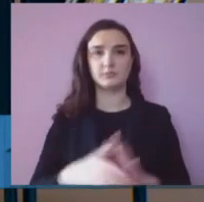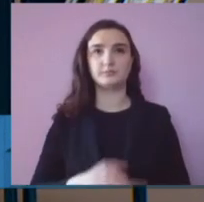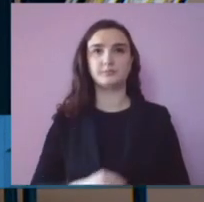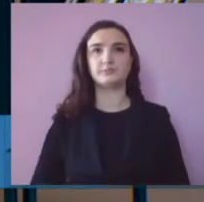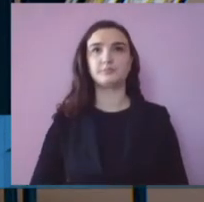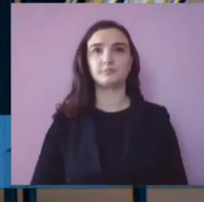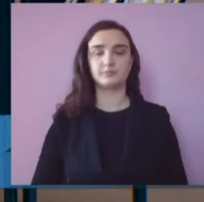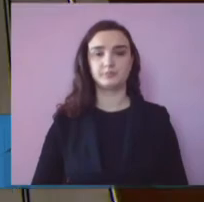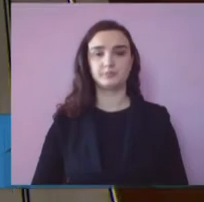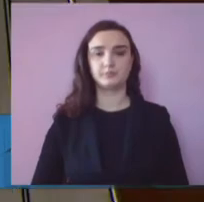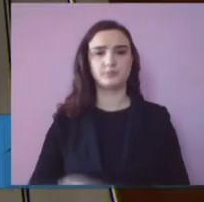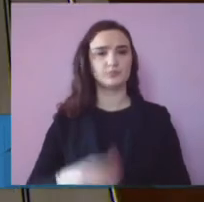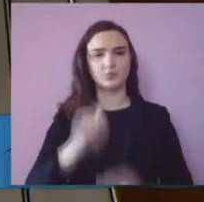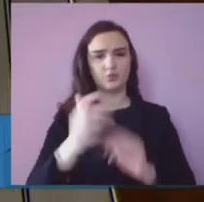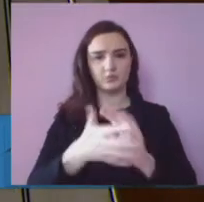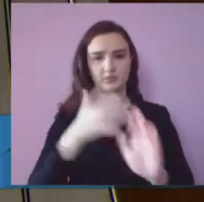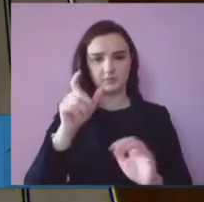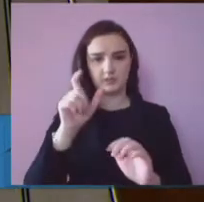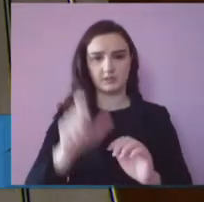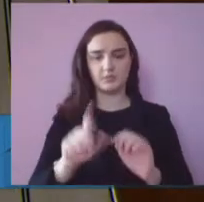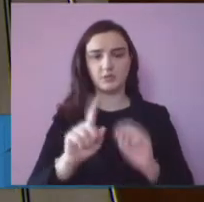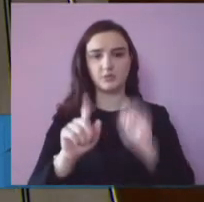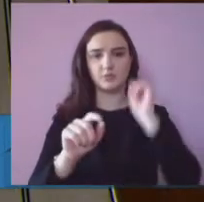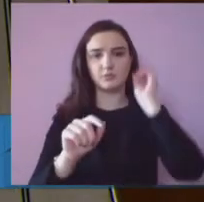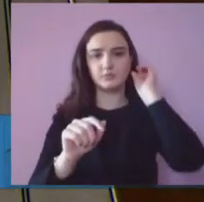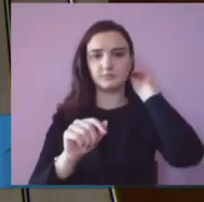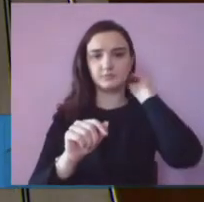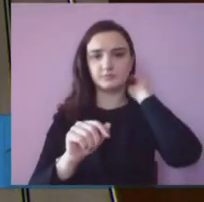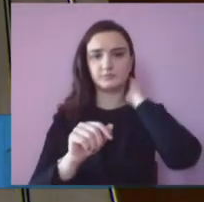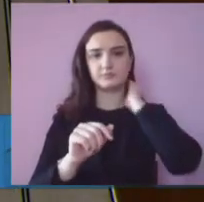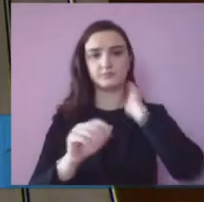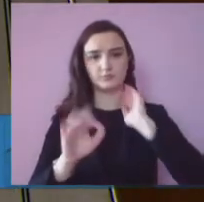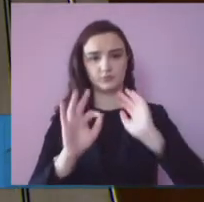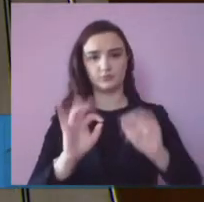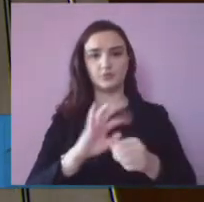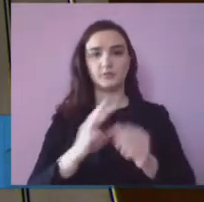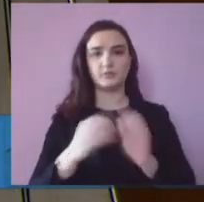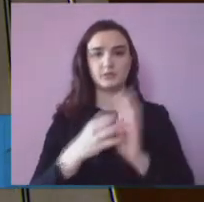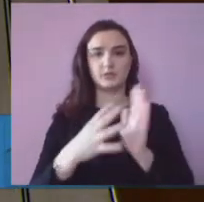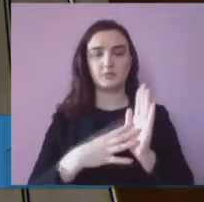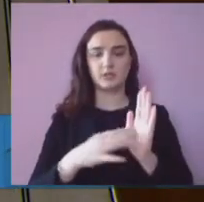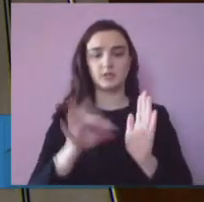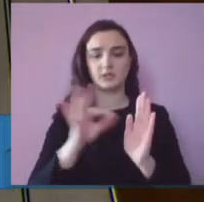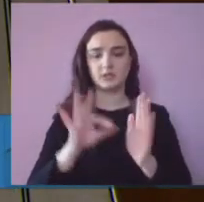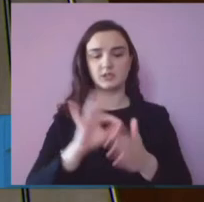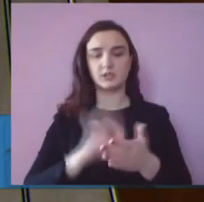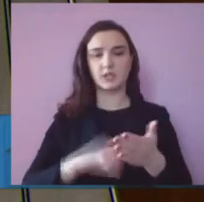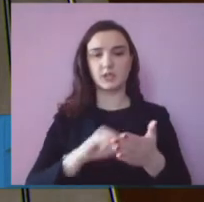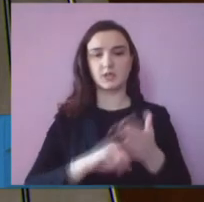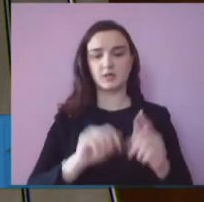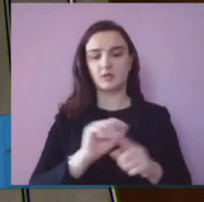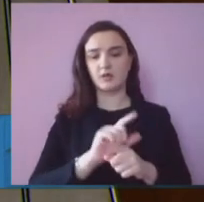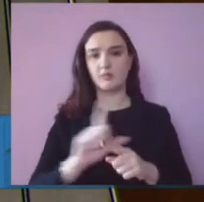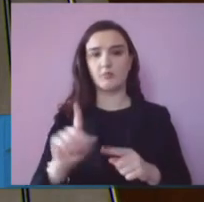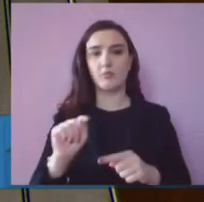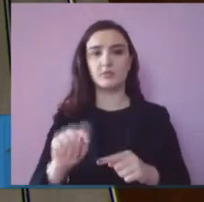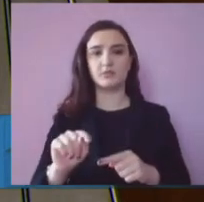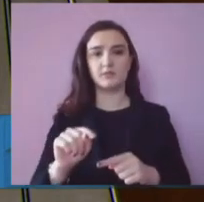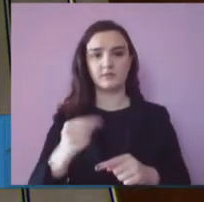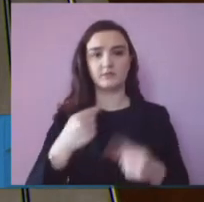როგორ მიხვდება ადამიანი, რომ სწორედ COVID-19-ის მიმდინარეობისას, რომლის გამომწვევი